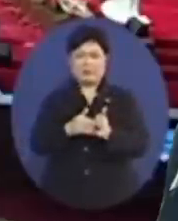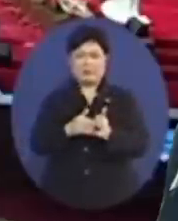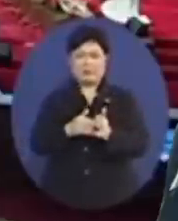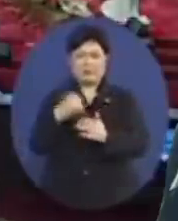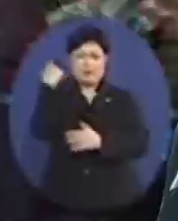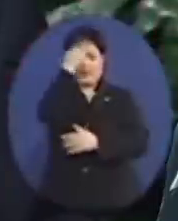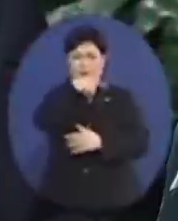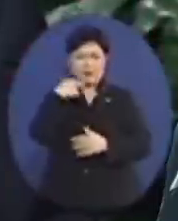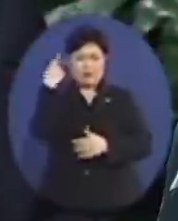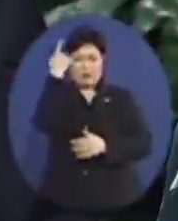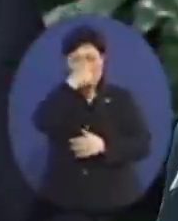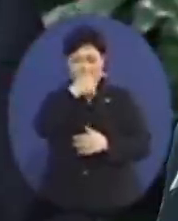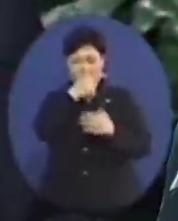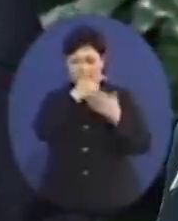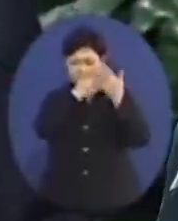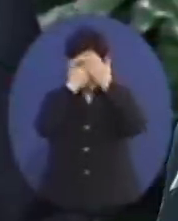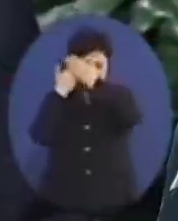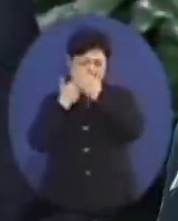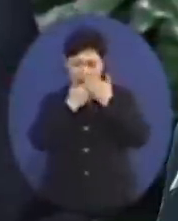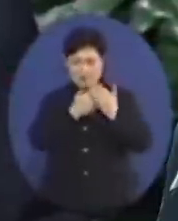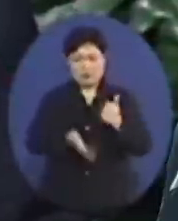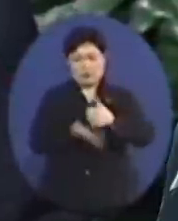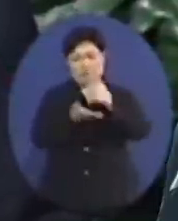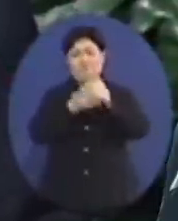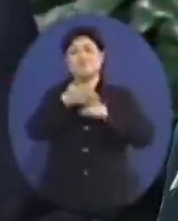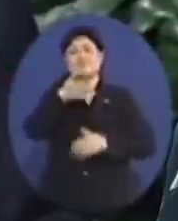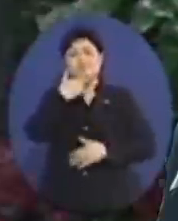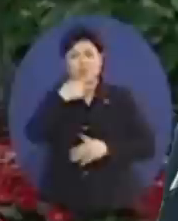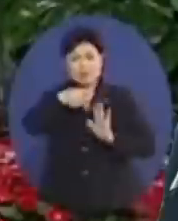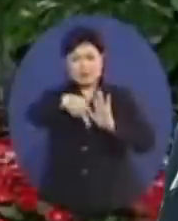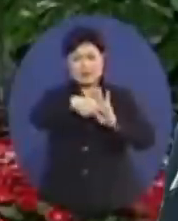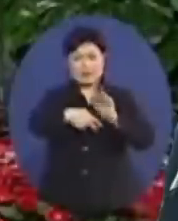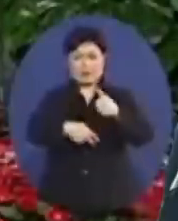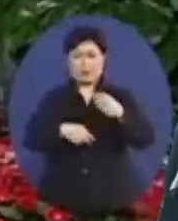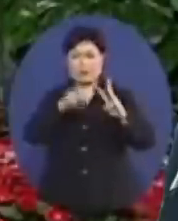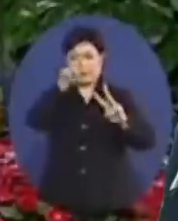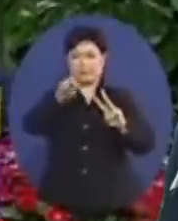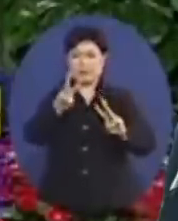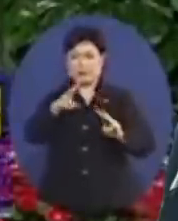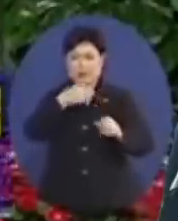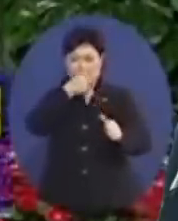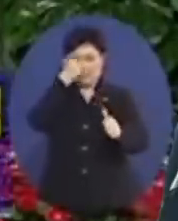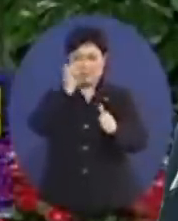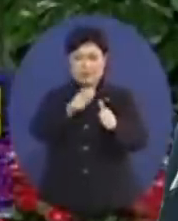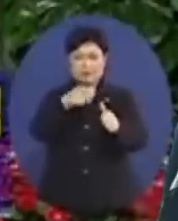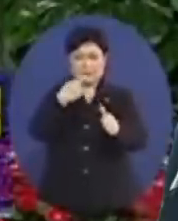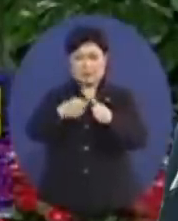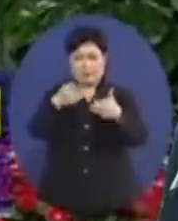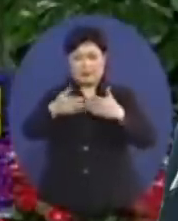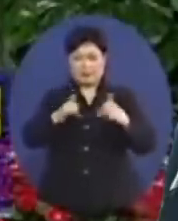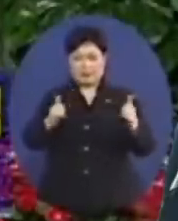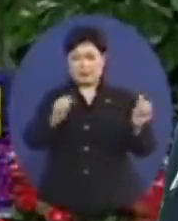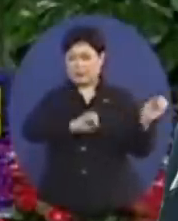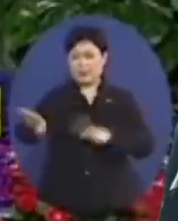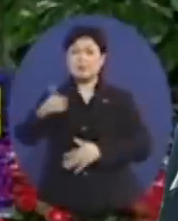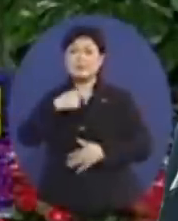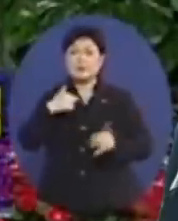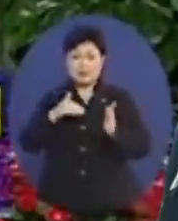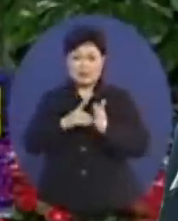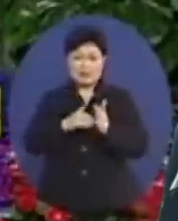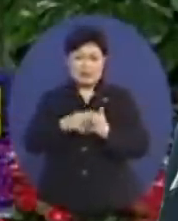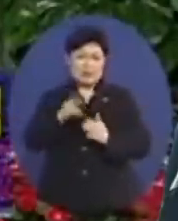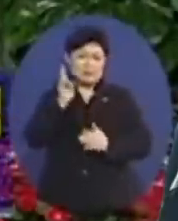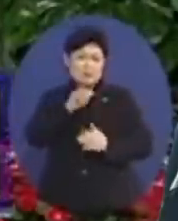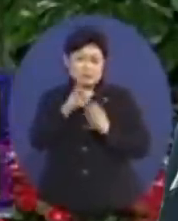얼굴을 가리고 존경하지 아니했습니다. 이사야 53장 3절에 그는 멸시를 받아 사람들에게 버림받았으며 강구를